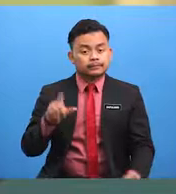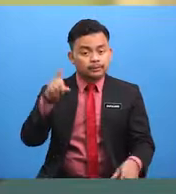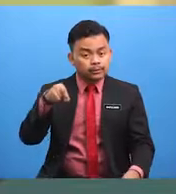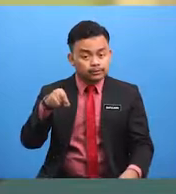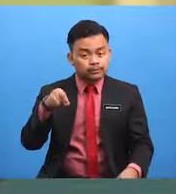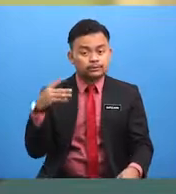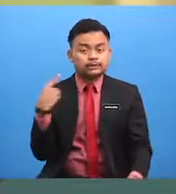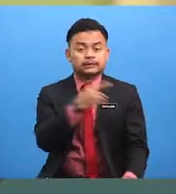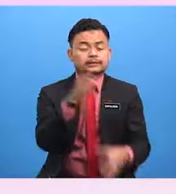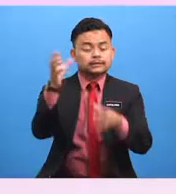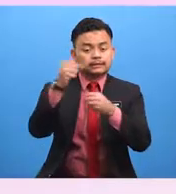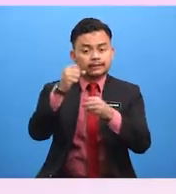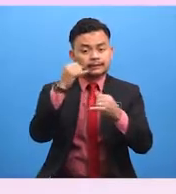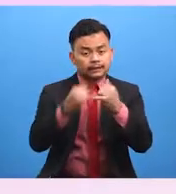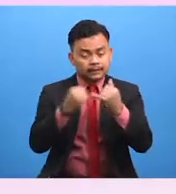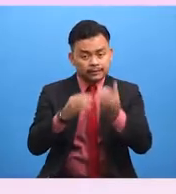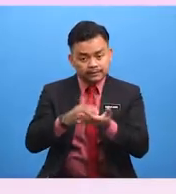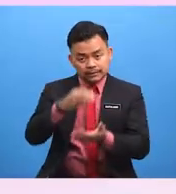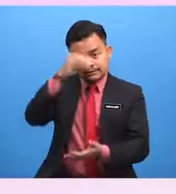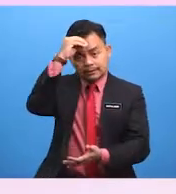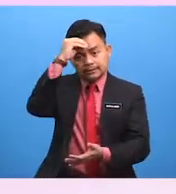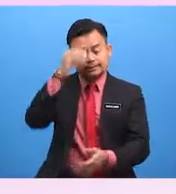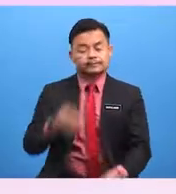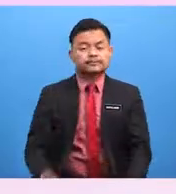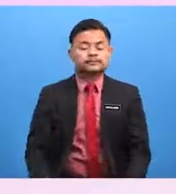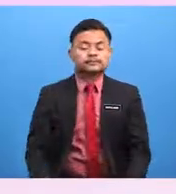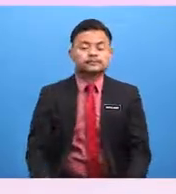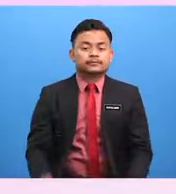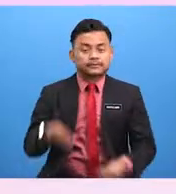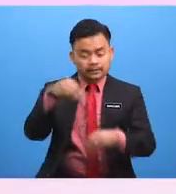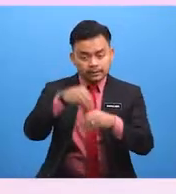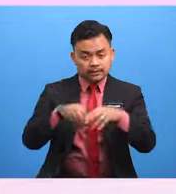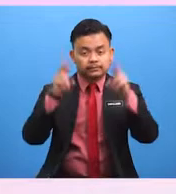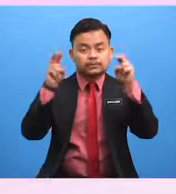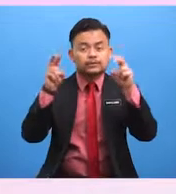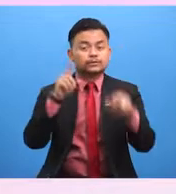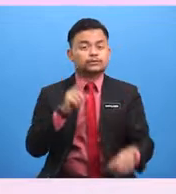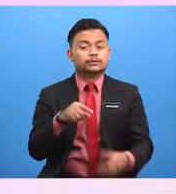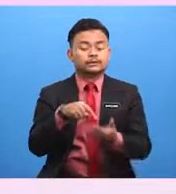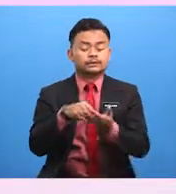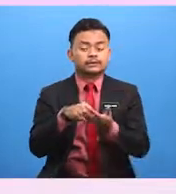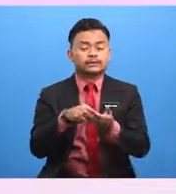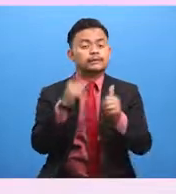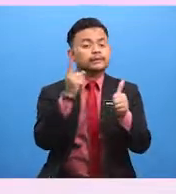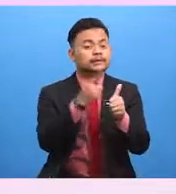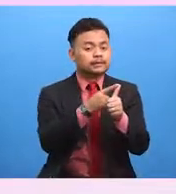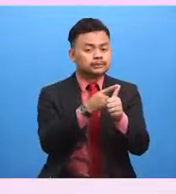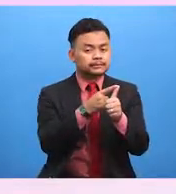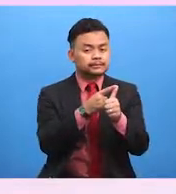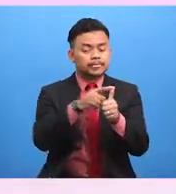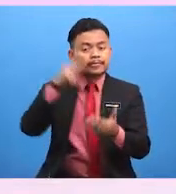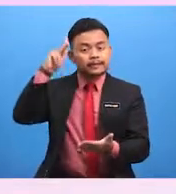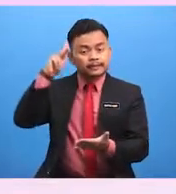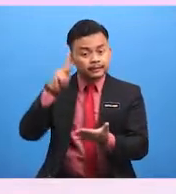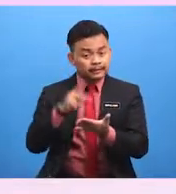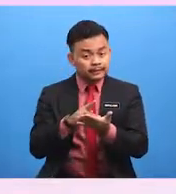kita pada hari ini. Di dalam topik ini, pertama, kita perlu mengenal